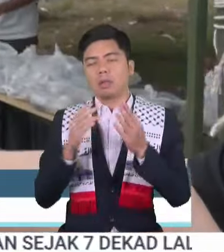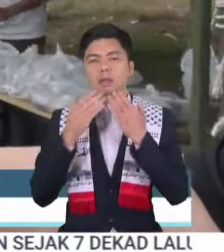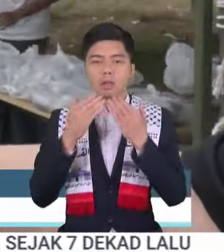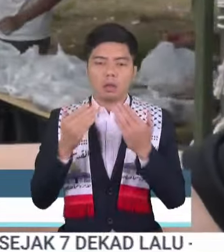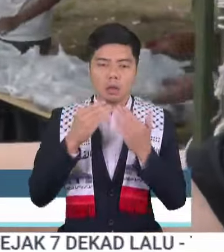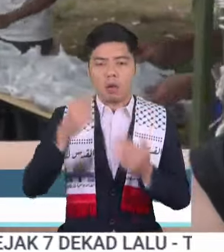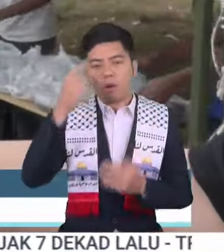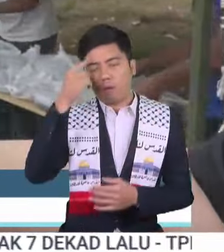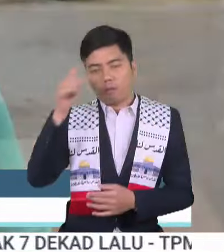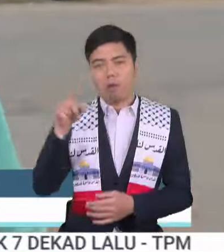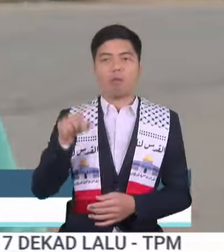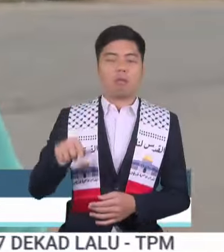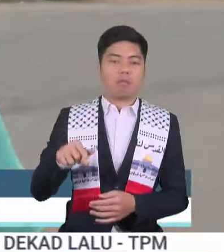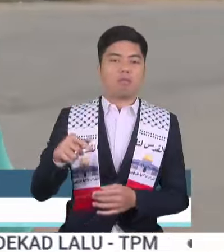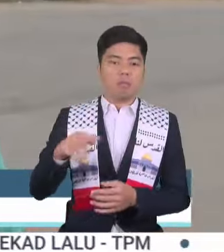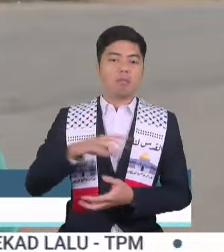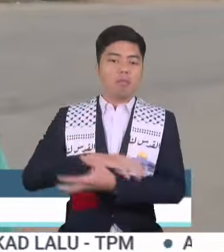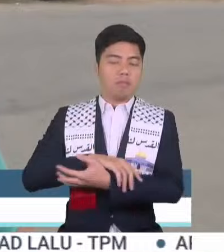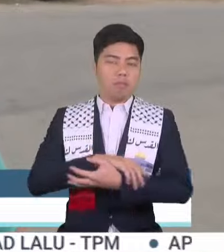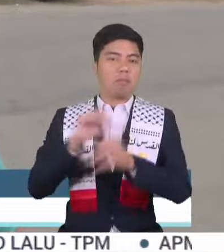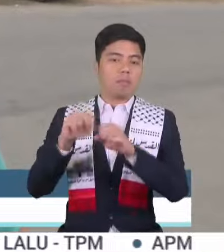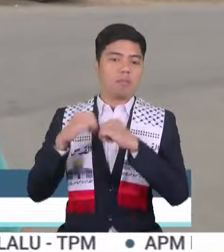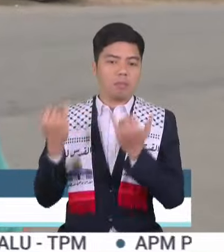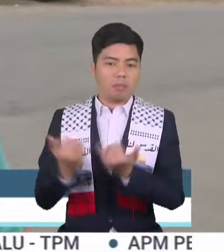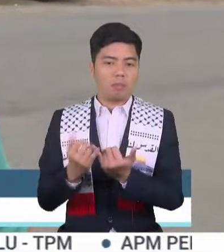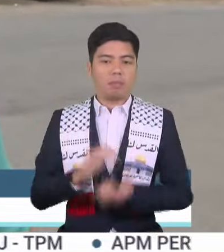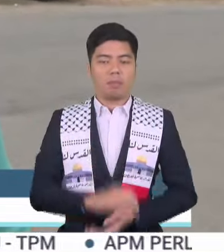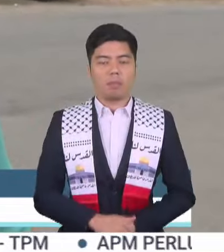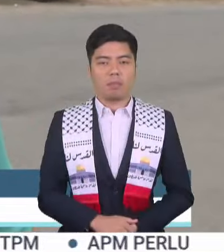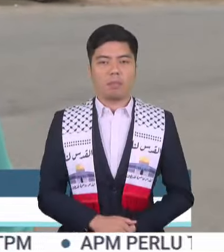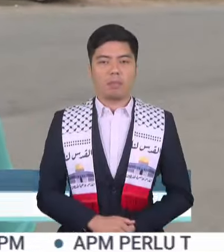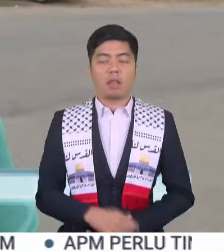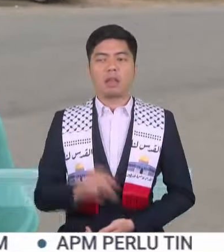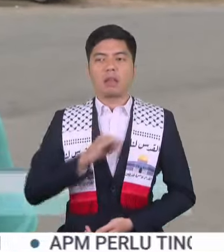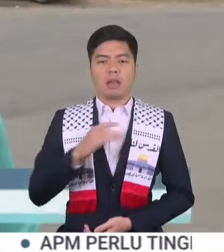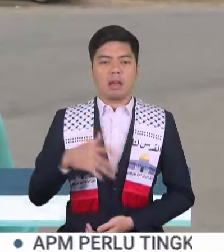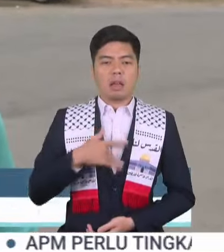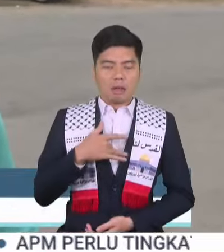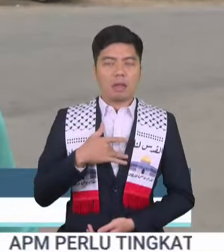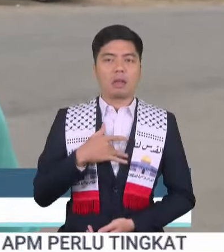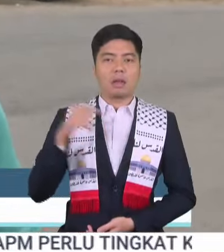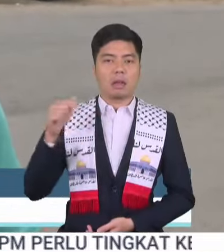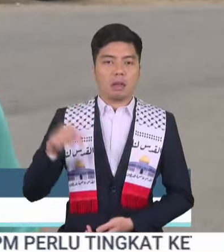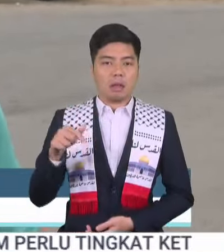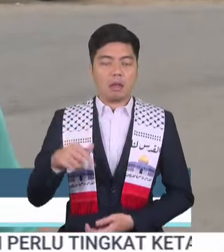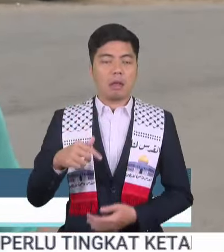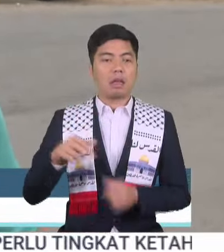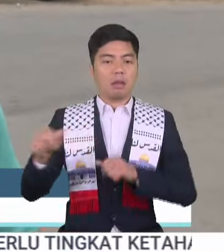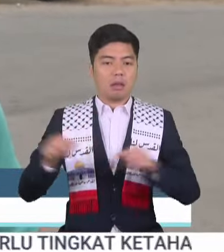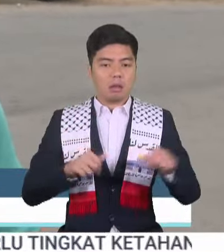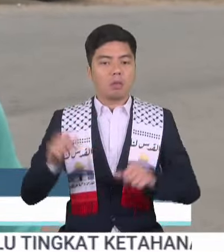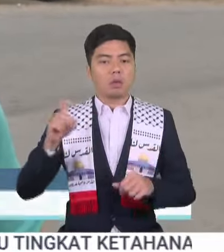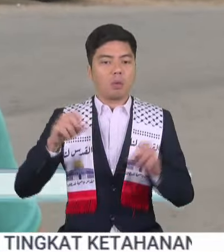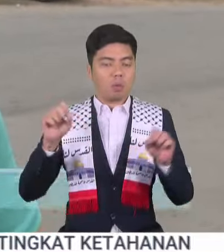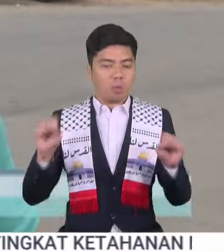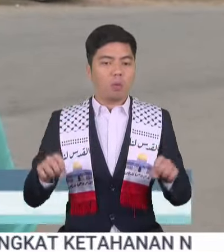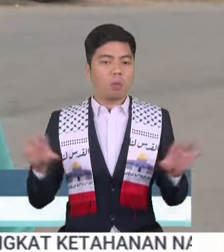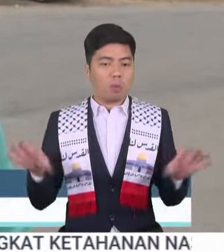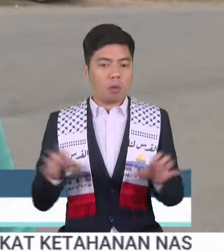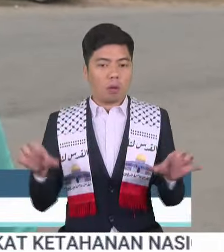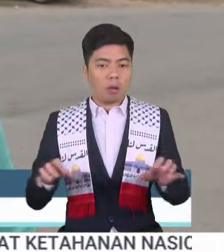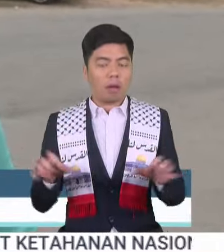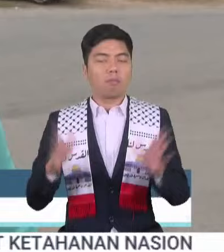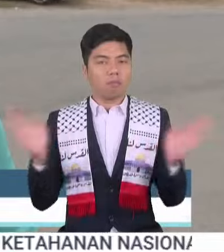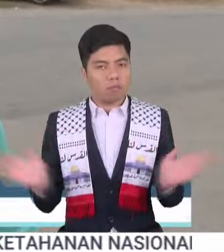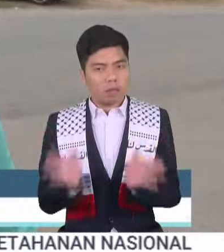dan dimudahkan rezeki. Pada pendapat saya, aktiviti begini ni patut dibayarkan lagi lah, digalakkan. So, berbuat baik di bulan Ramadan ni